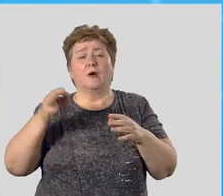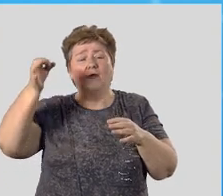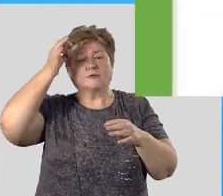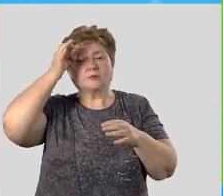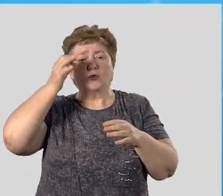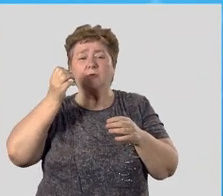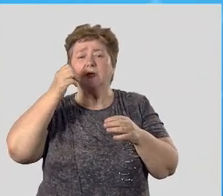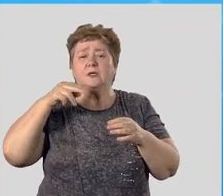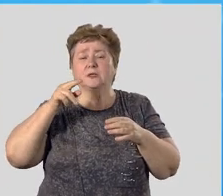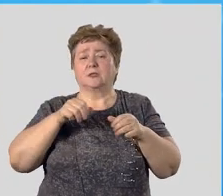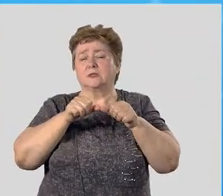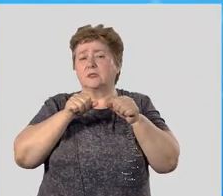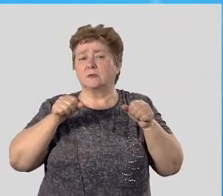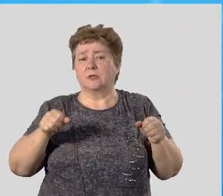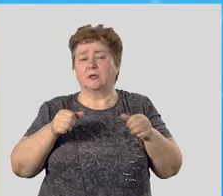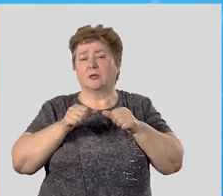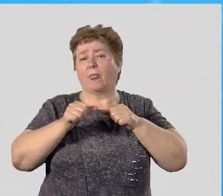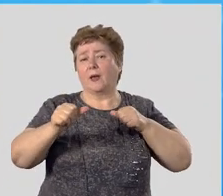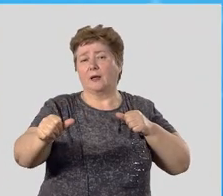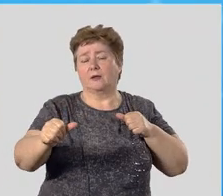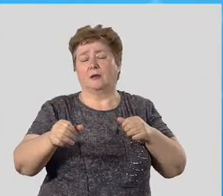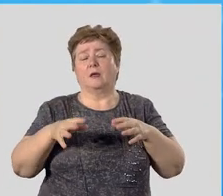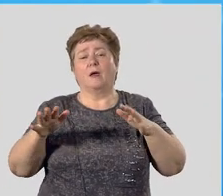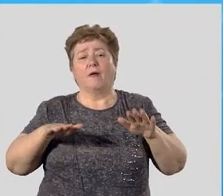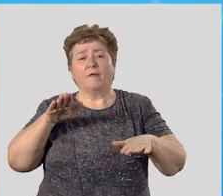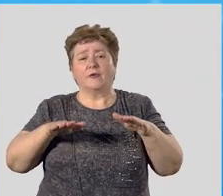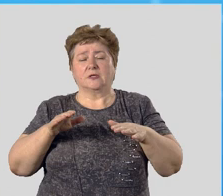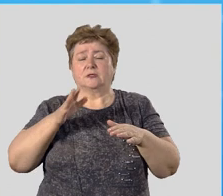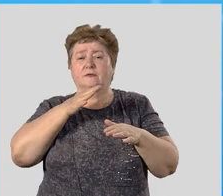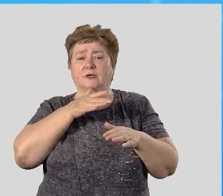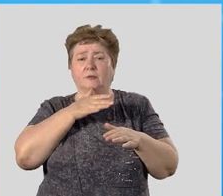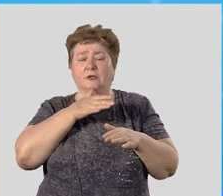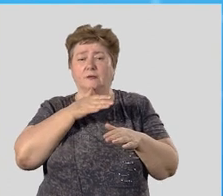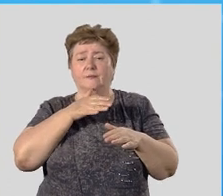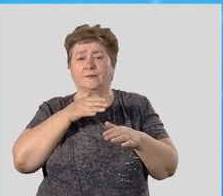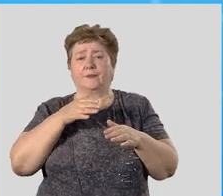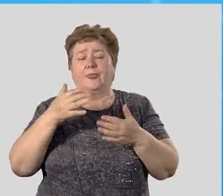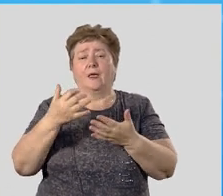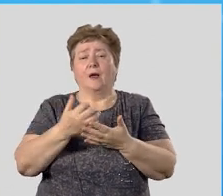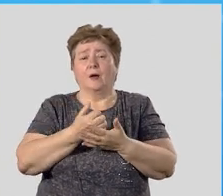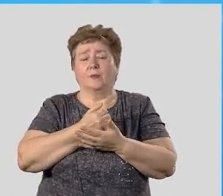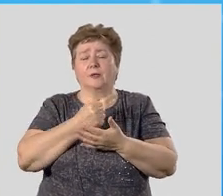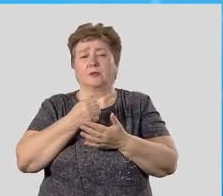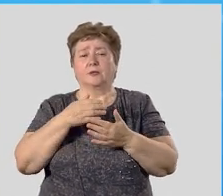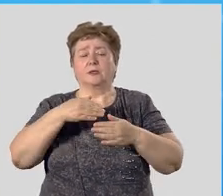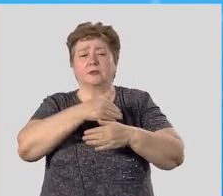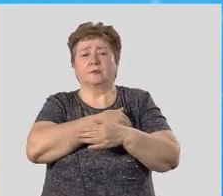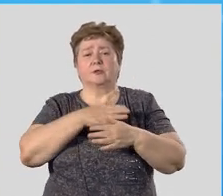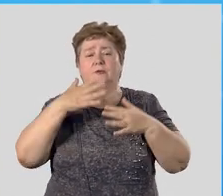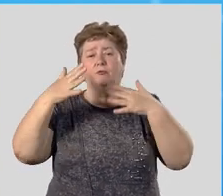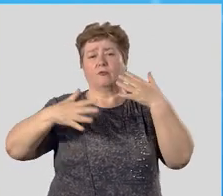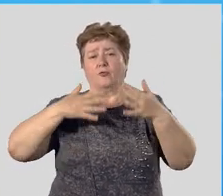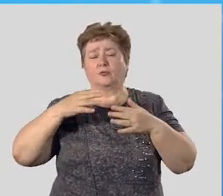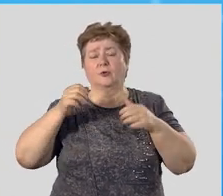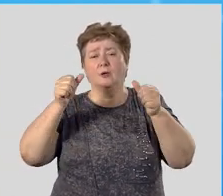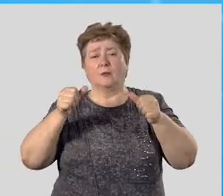Вспомнили единицы измерения длины, массы, времени. Определили температуру воздуха